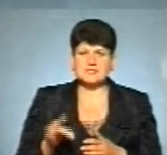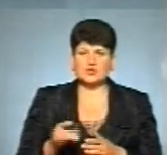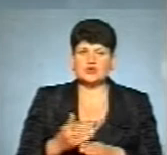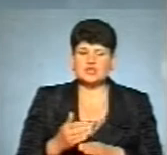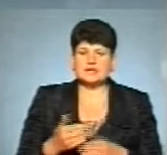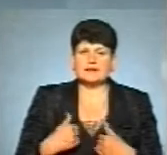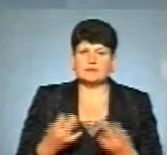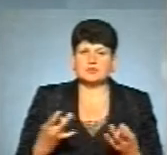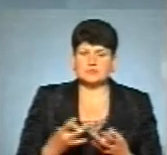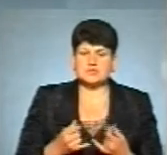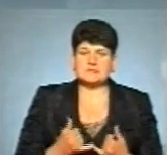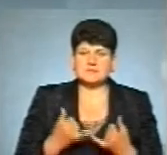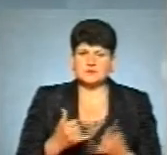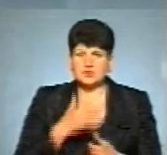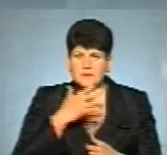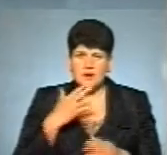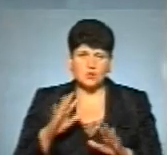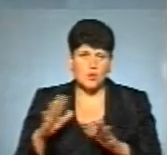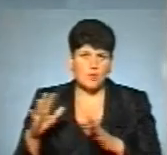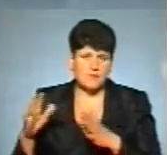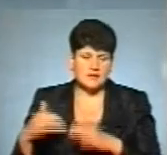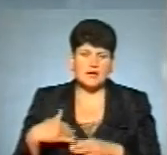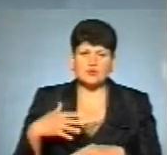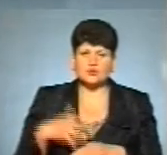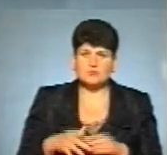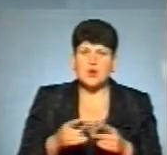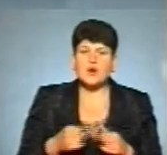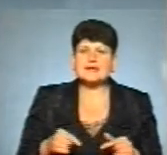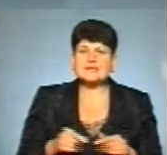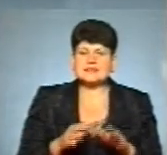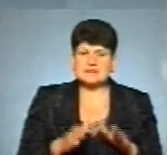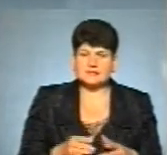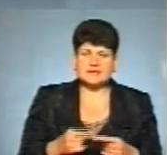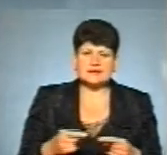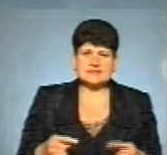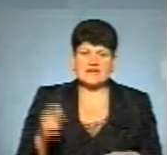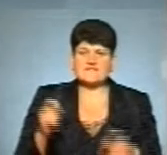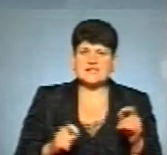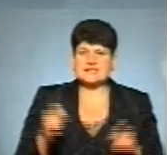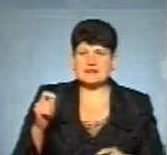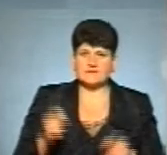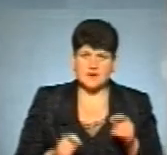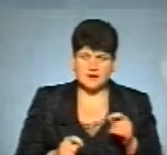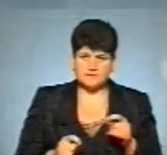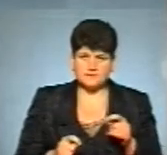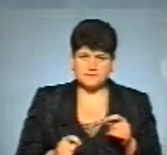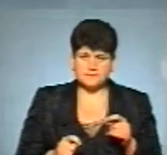де нам потрібно забезпечити дуже багато моментів, я розумію організаторів там різноманітних фестивалів